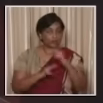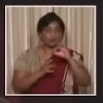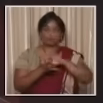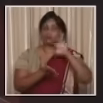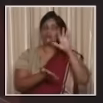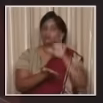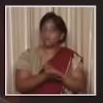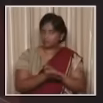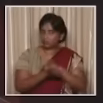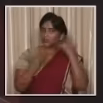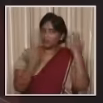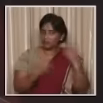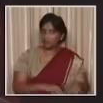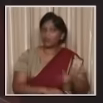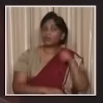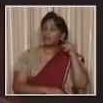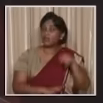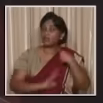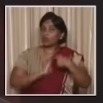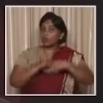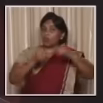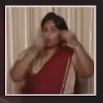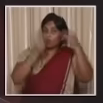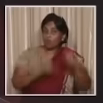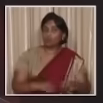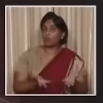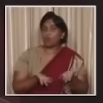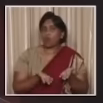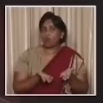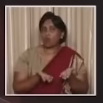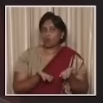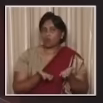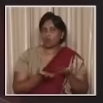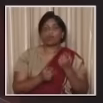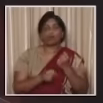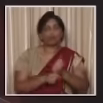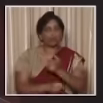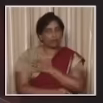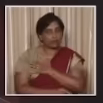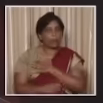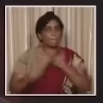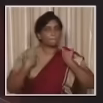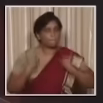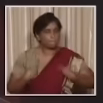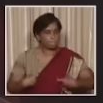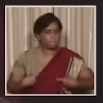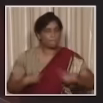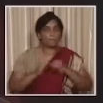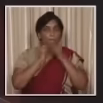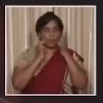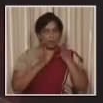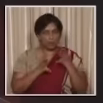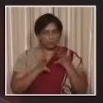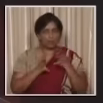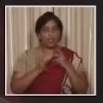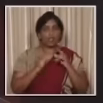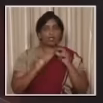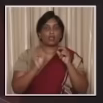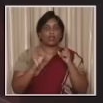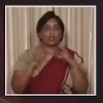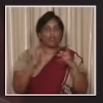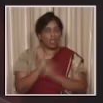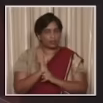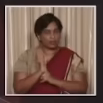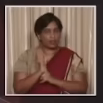තීන්දුවක් අරගෙන තිබෙනවා මේ රට බංකොලොත් කරේ කවුද කියන එක. ගෝඨාභය රාජපක්ෂ, මහින්ද රාජපක්ෂ, බැසිල් රාජපක්ෂ, WD